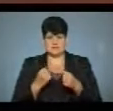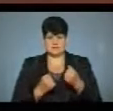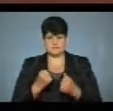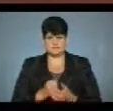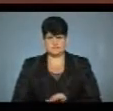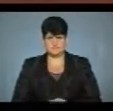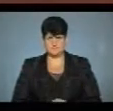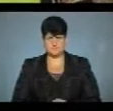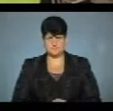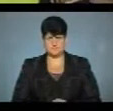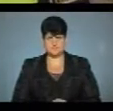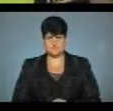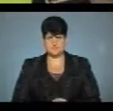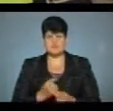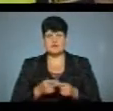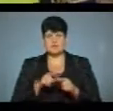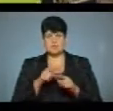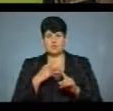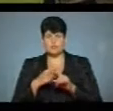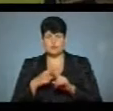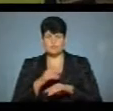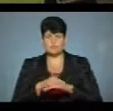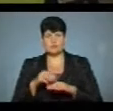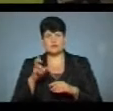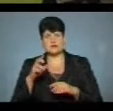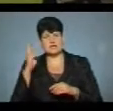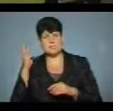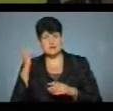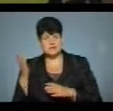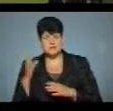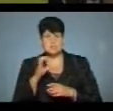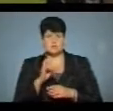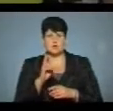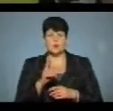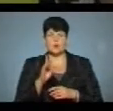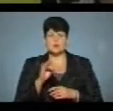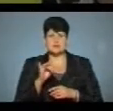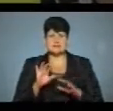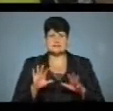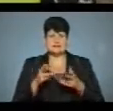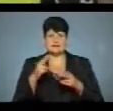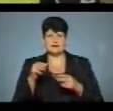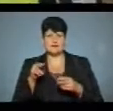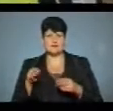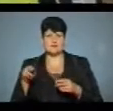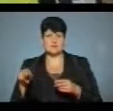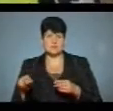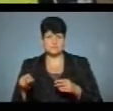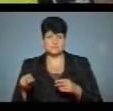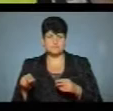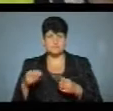протокол. На даному перехресті вулиць Богдана Хмельницького та Соломії Крушельницької сталося ДТП.